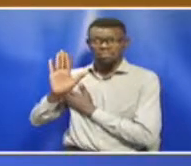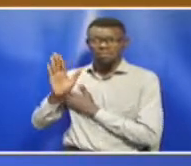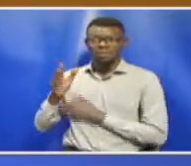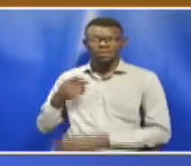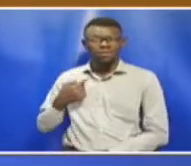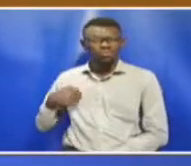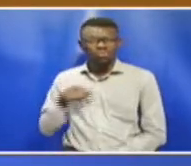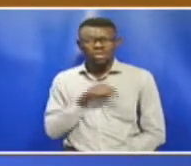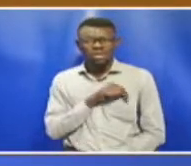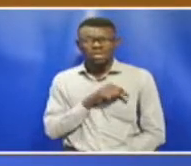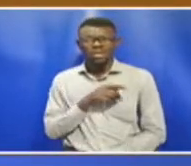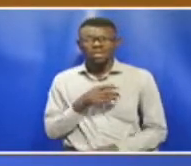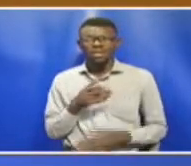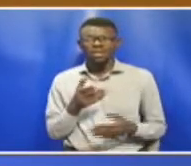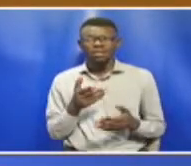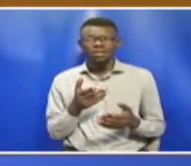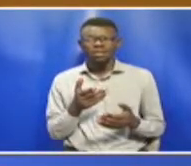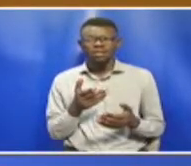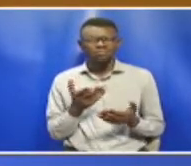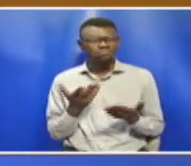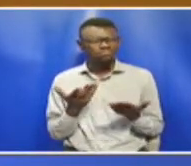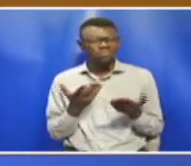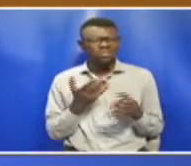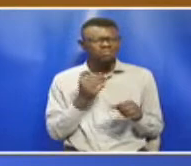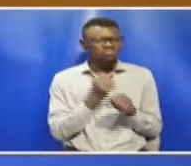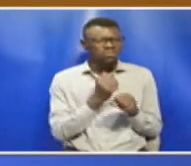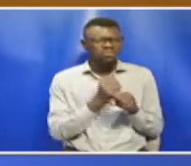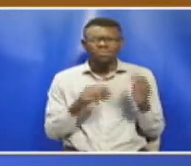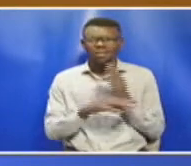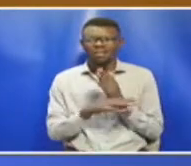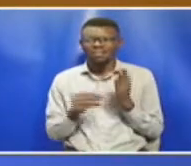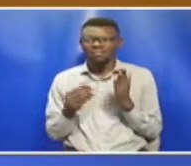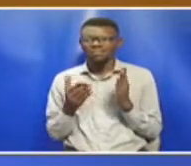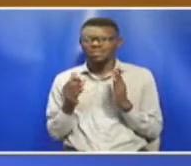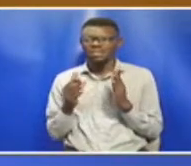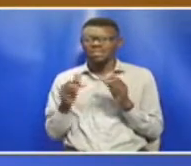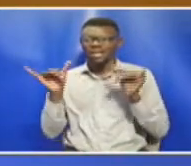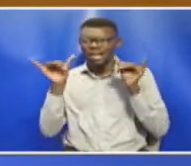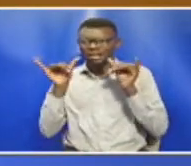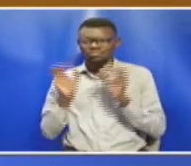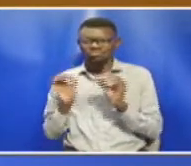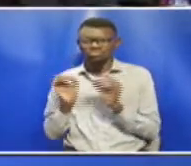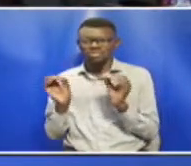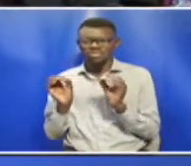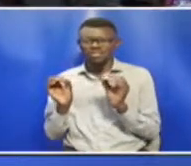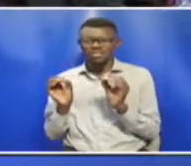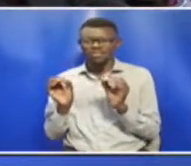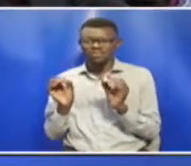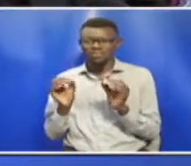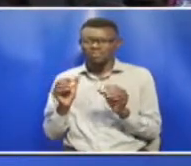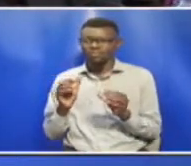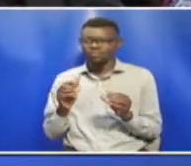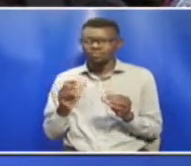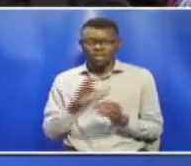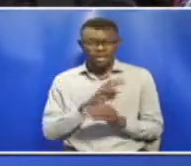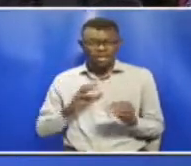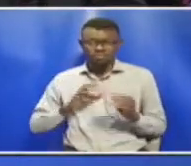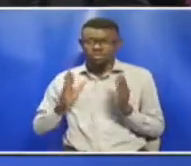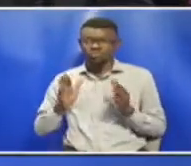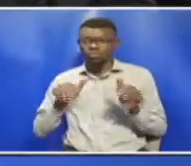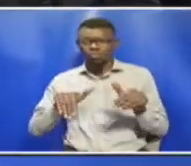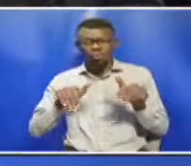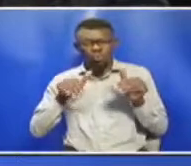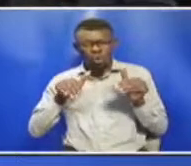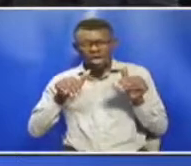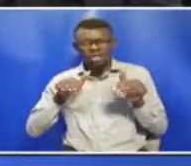Usijaribu kuiba ng'ombe ya Masai, kwa sababu ukiiba itarudi huko. Wakristo wakasubiri